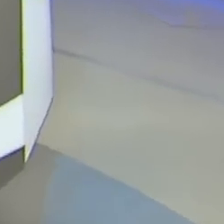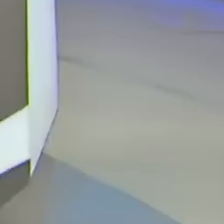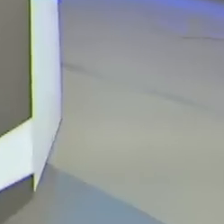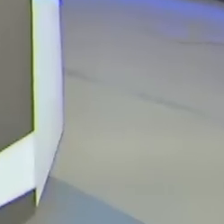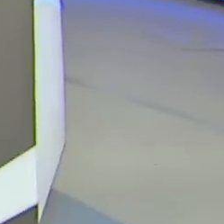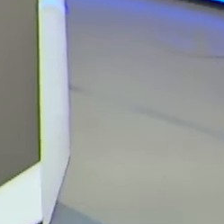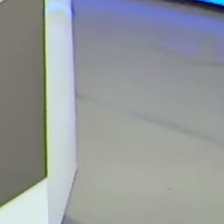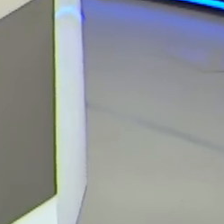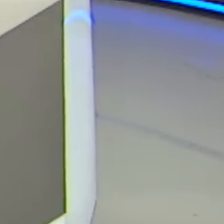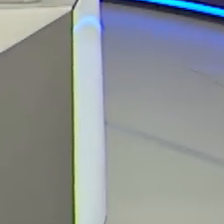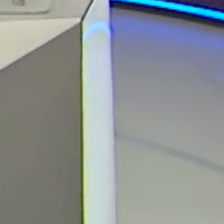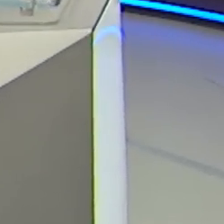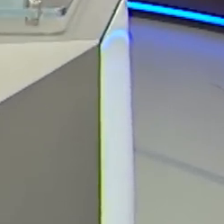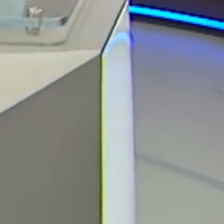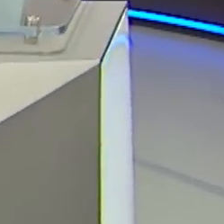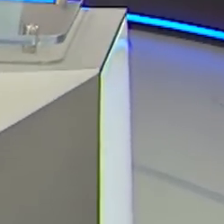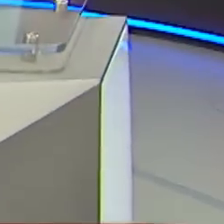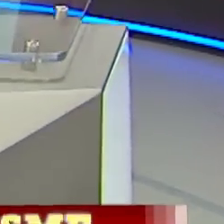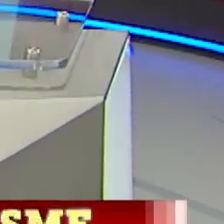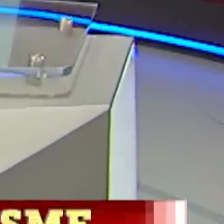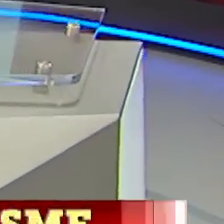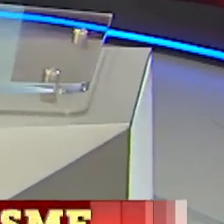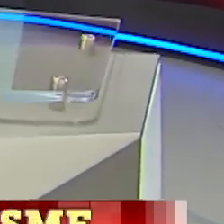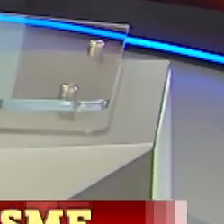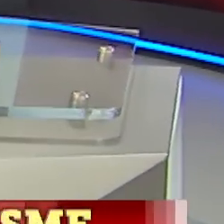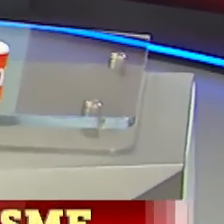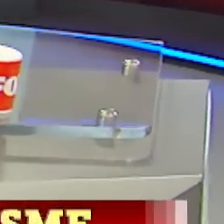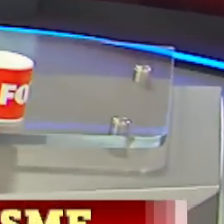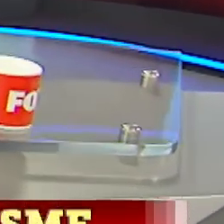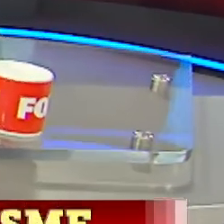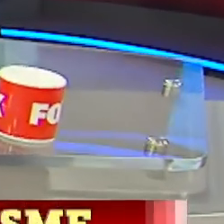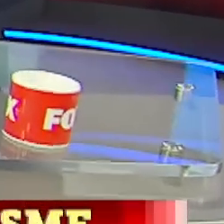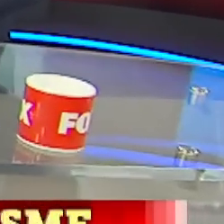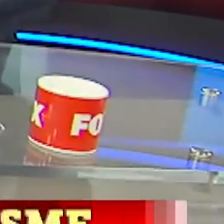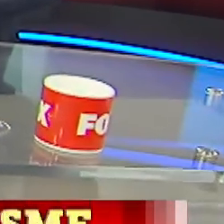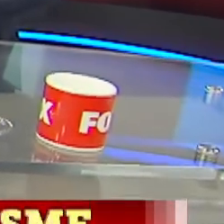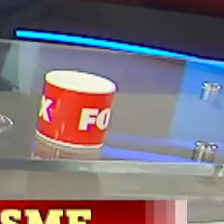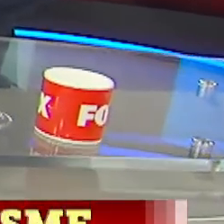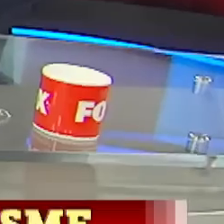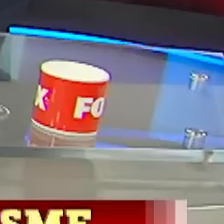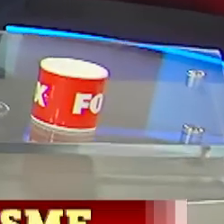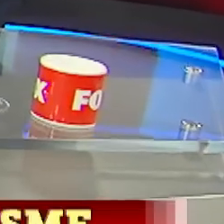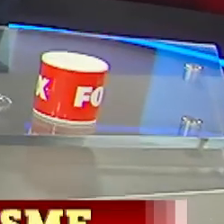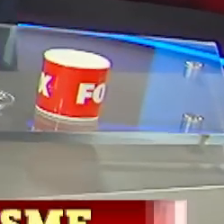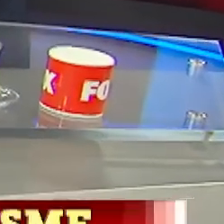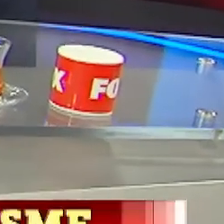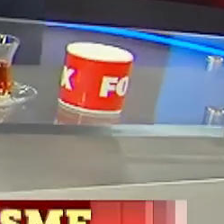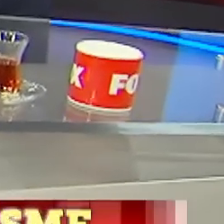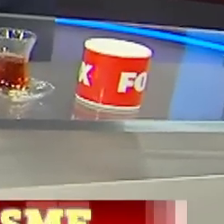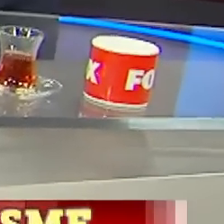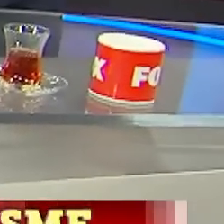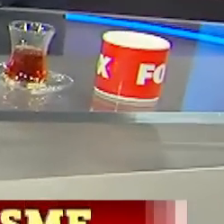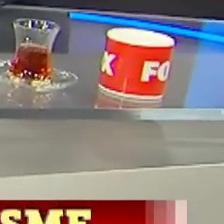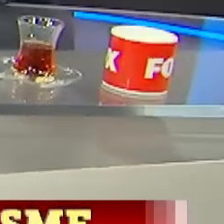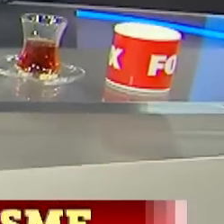Efendim devam ediyoruz. Bir süre daha ekranlarınızda, evlerinizde misafir olacağız. Cumhuriyet Halk Partisi Grup Başkan Vekili Engin